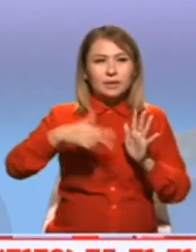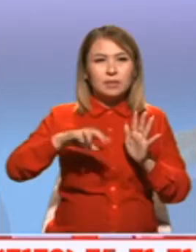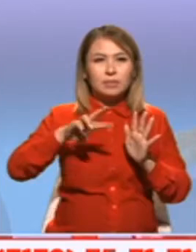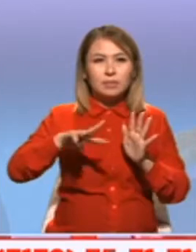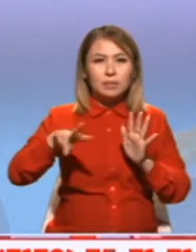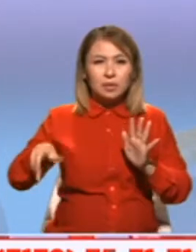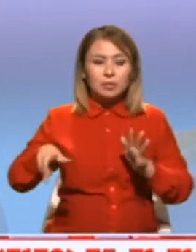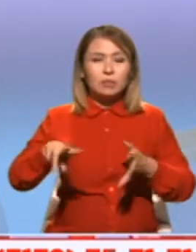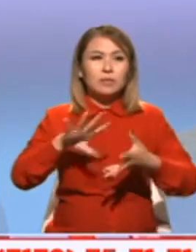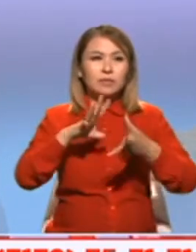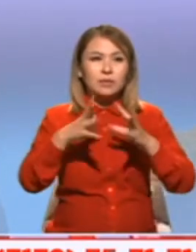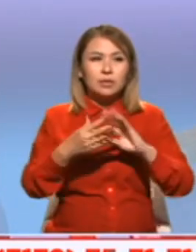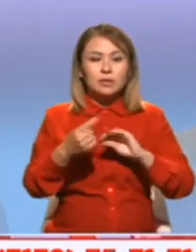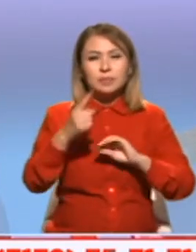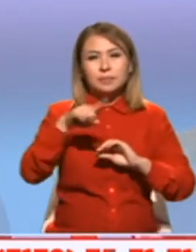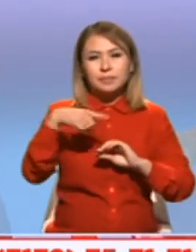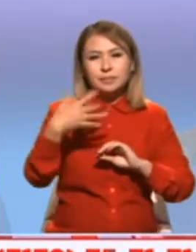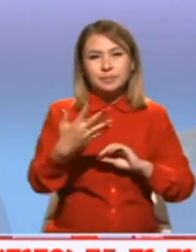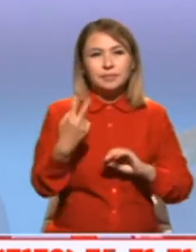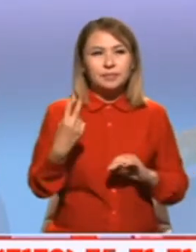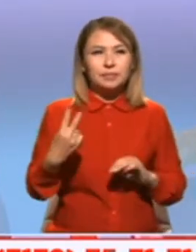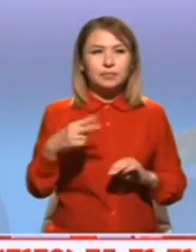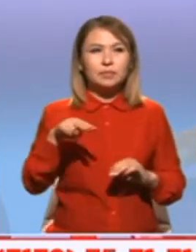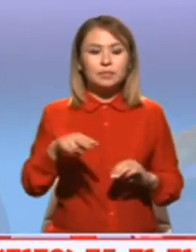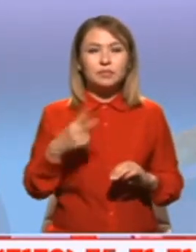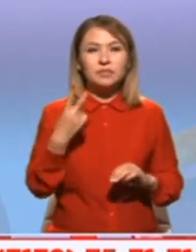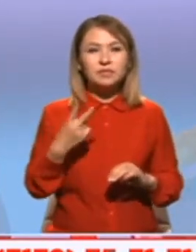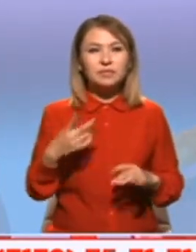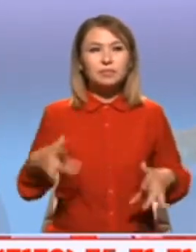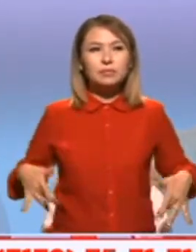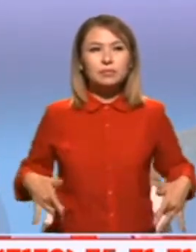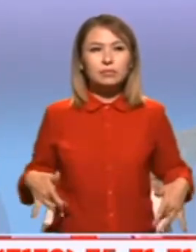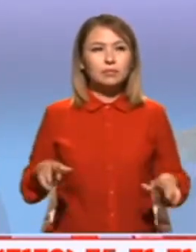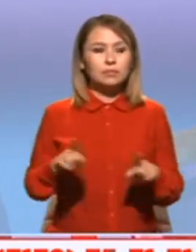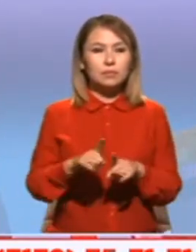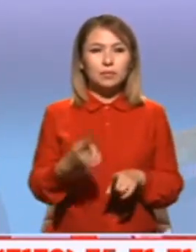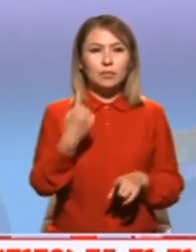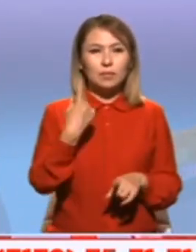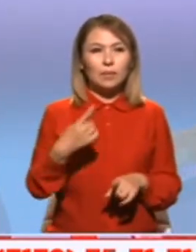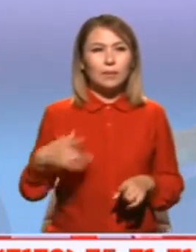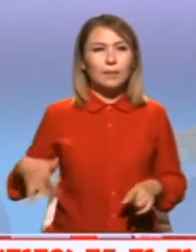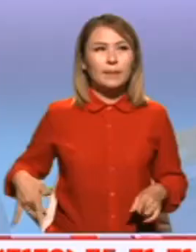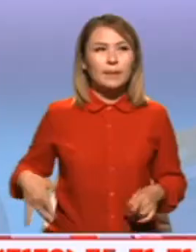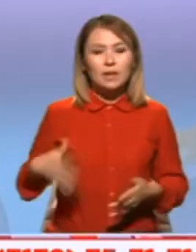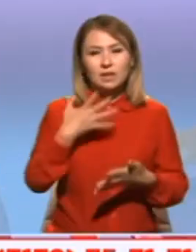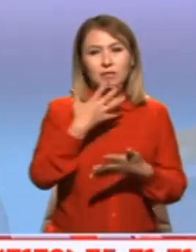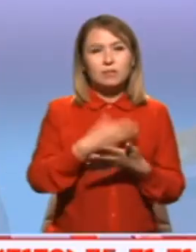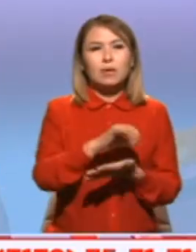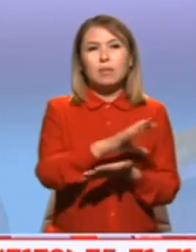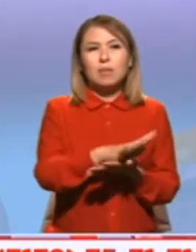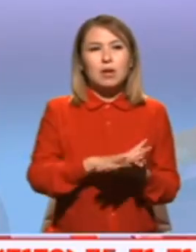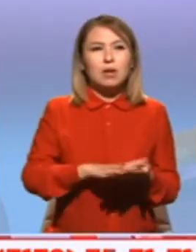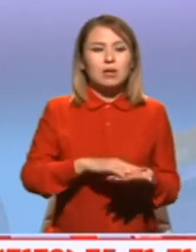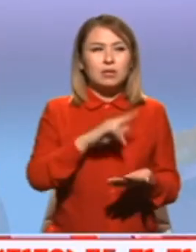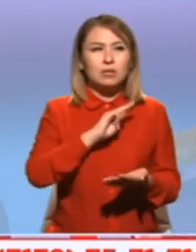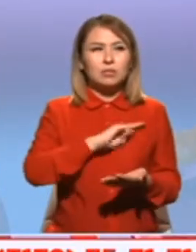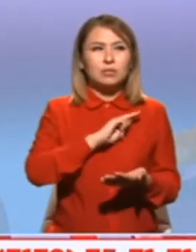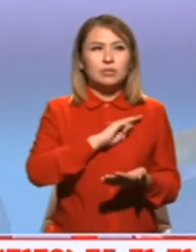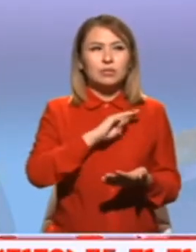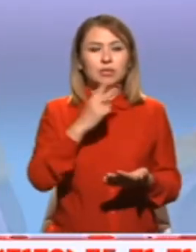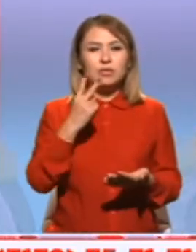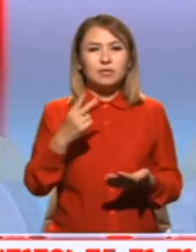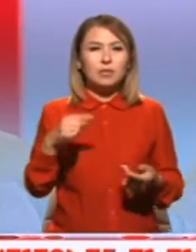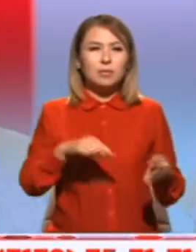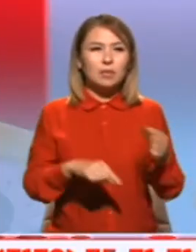бересіз. Өйткені сізде жалпы бізде екі бүйрек болғанымен, қазір сізде бір бүйрек ол өз қызметін атқара береді. Екі бүйрек, бір